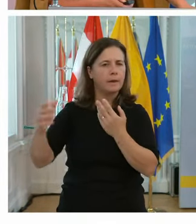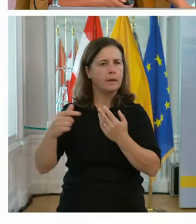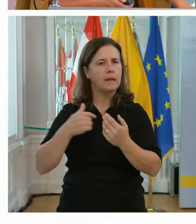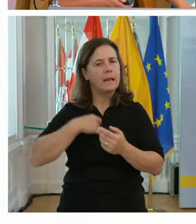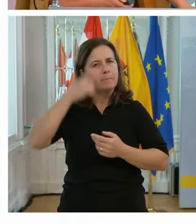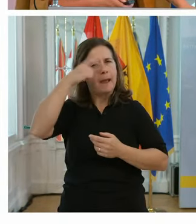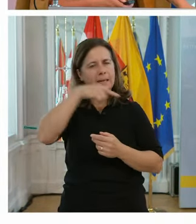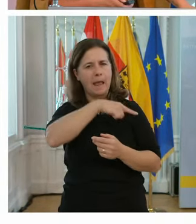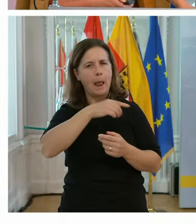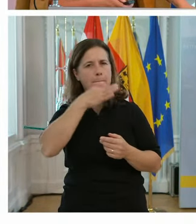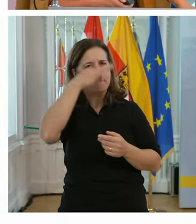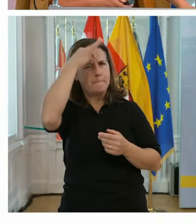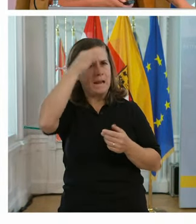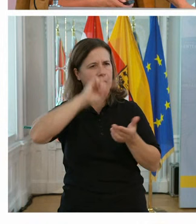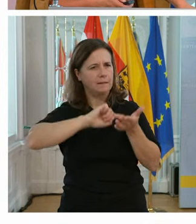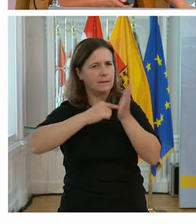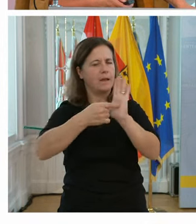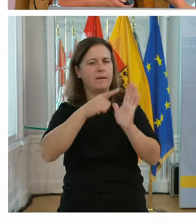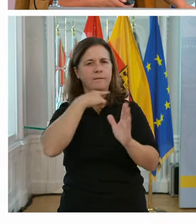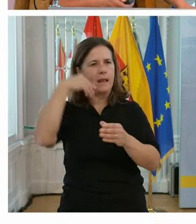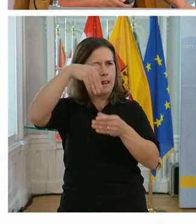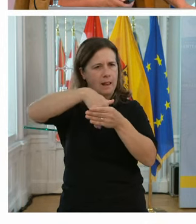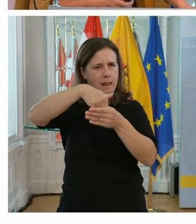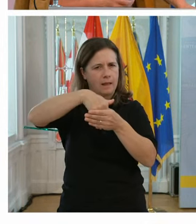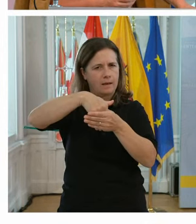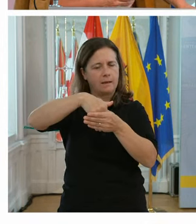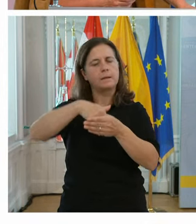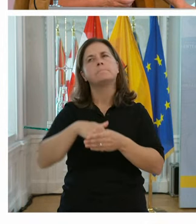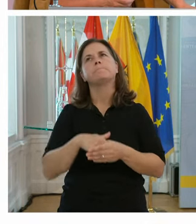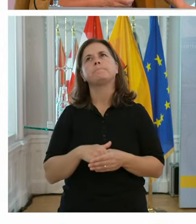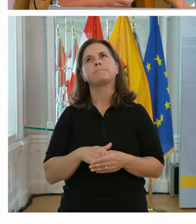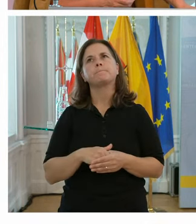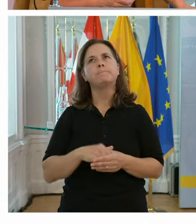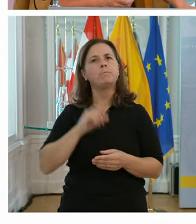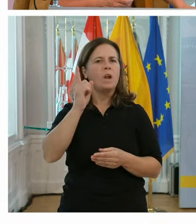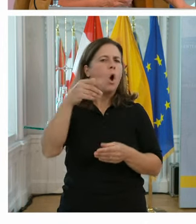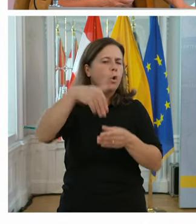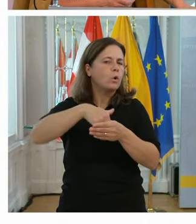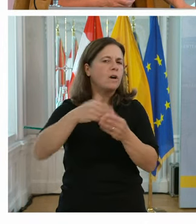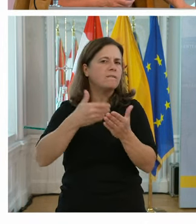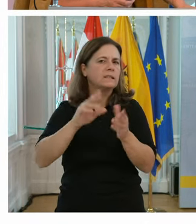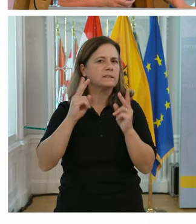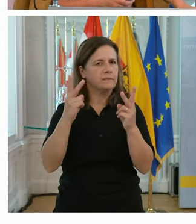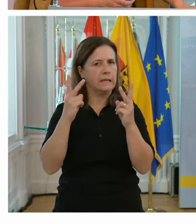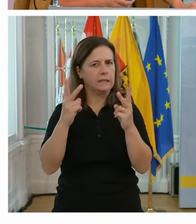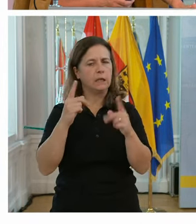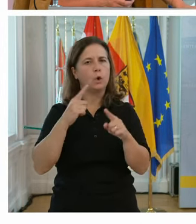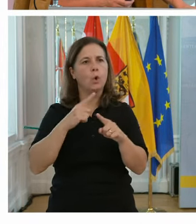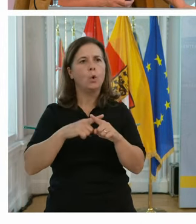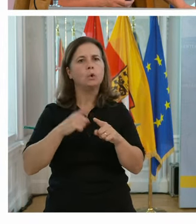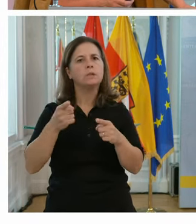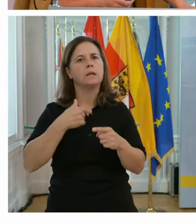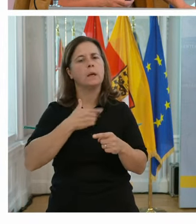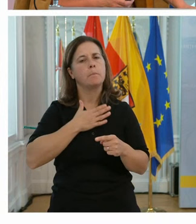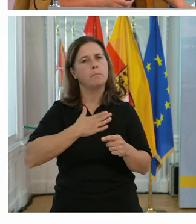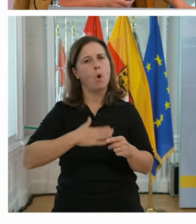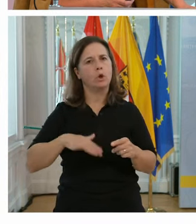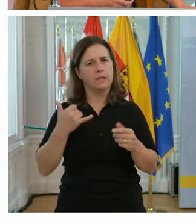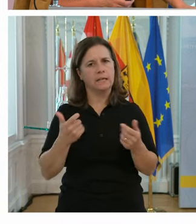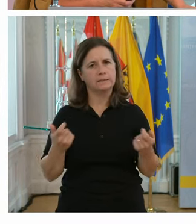finde, das Bild drückt sehr viel von dem aus, worum es auch geht. Und entsprechend möchte ich